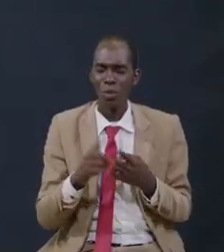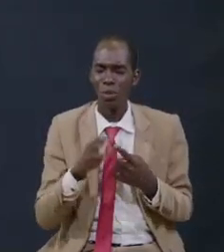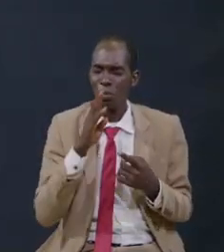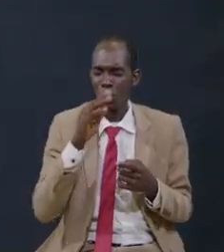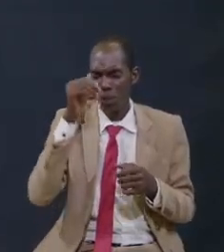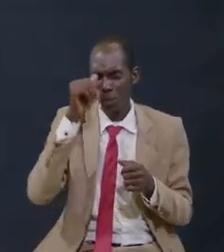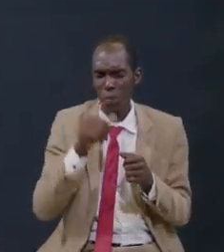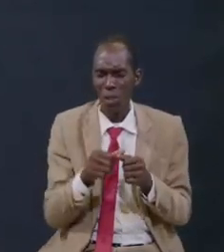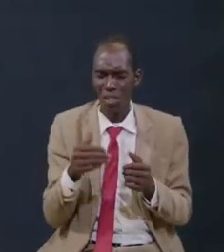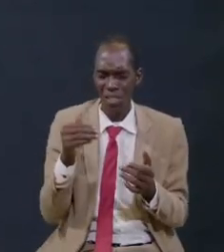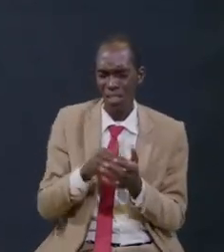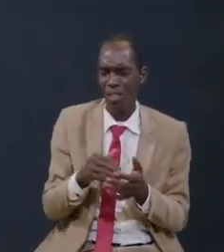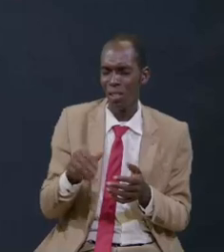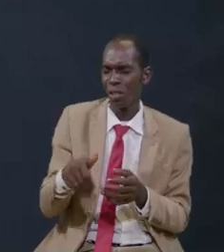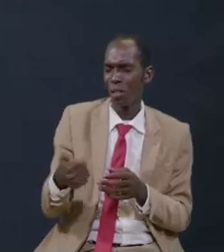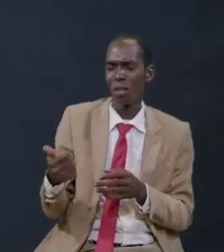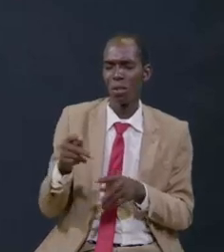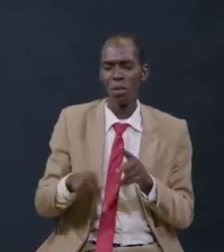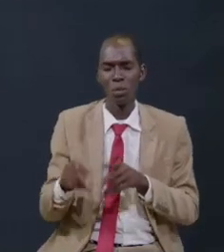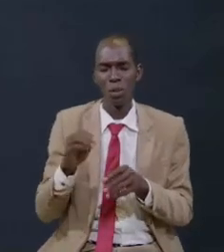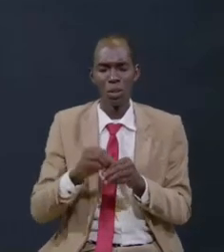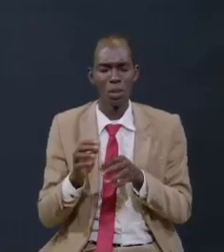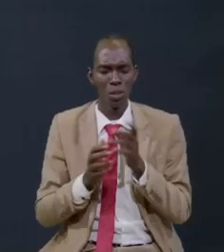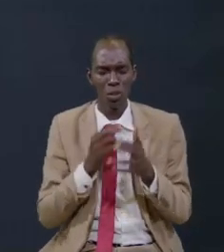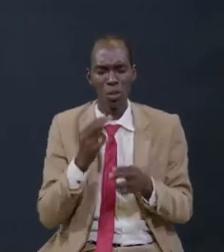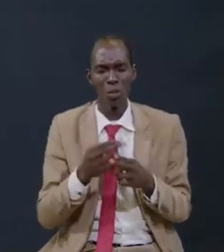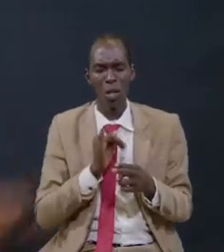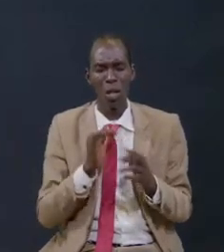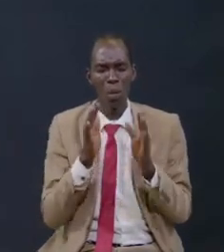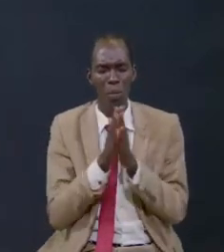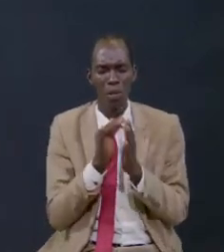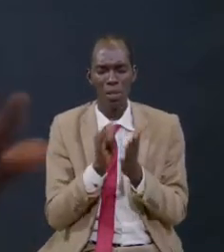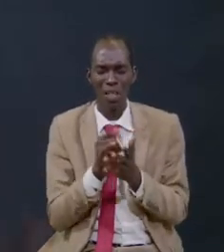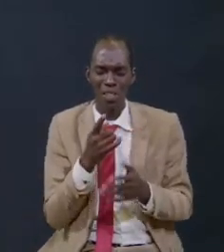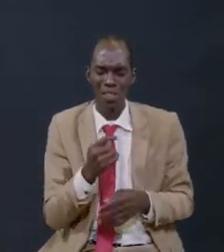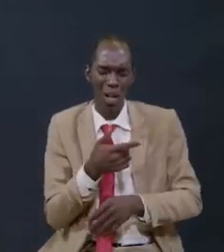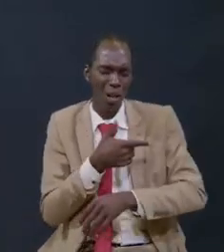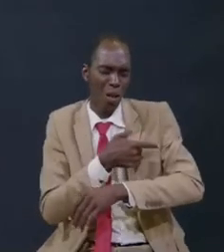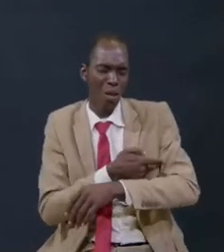pour ne plus te rappeler. Je prie que les substances